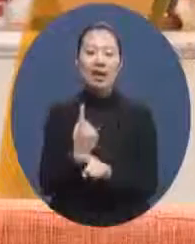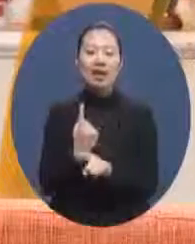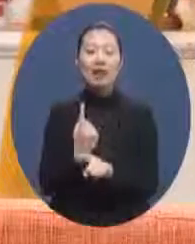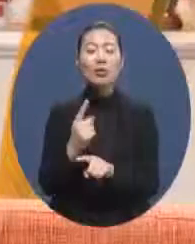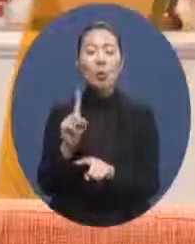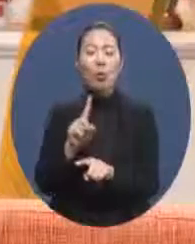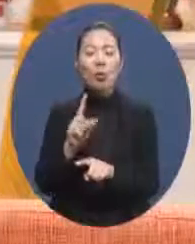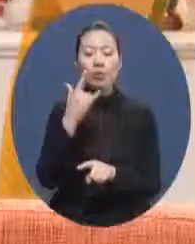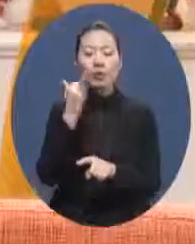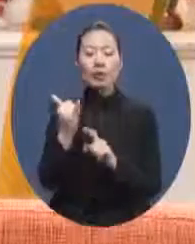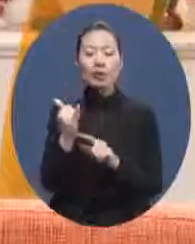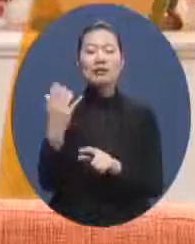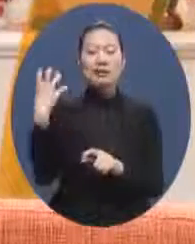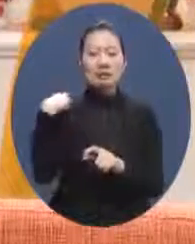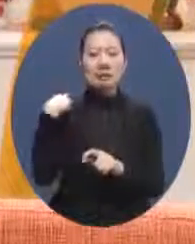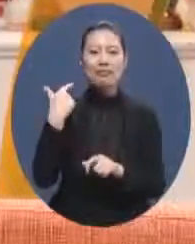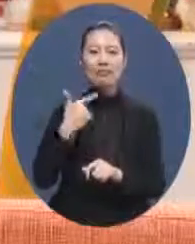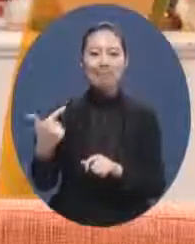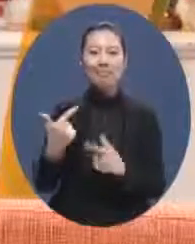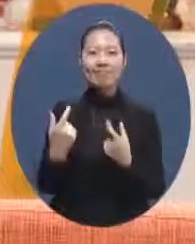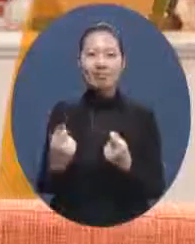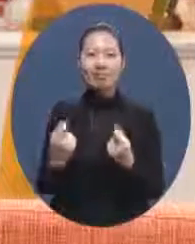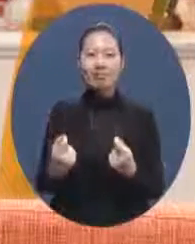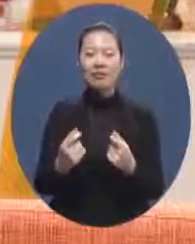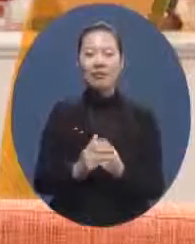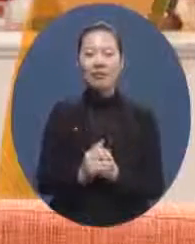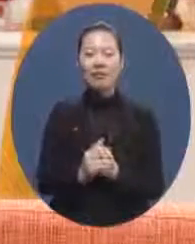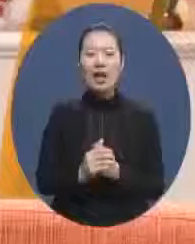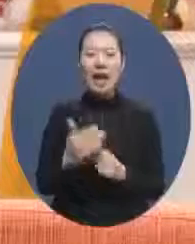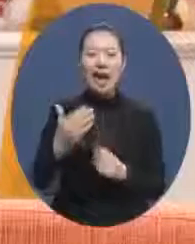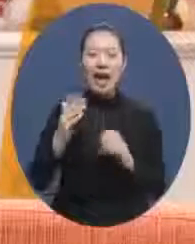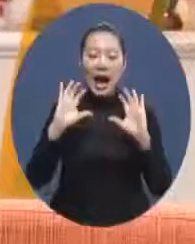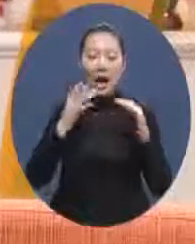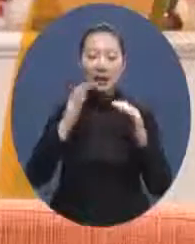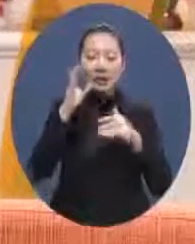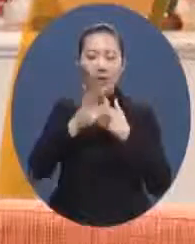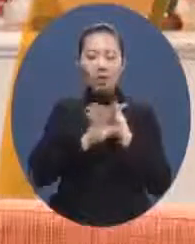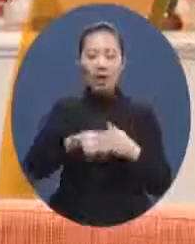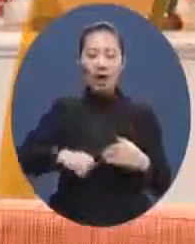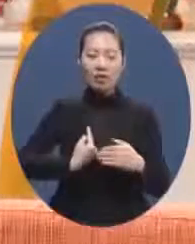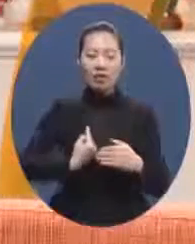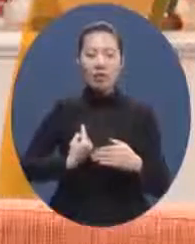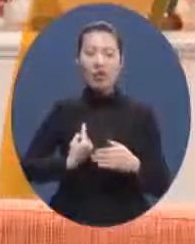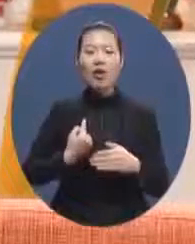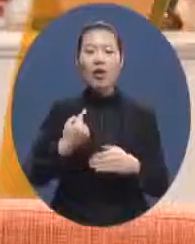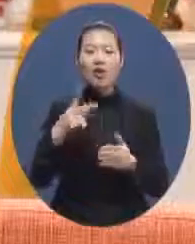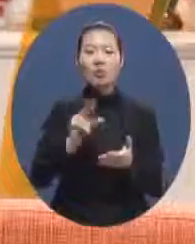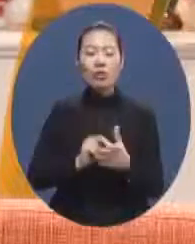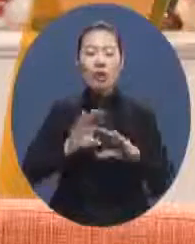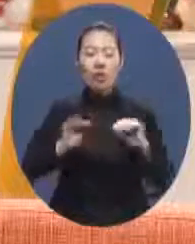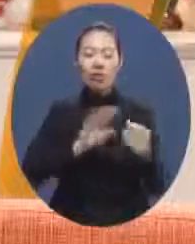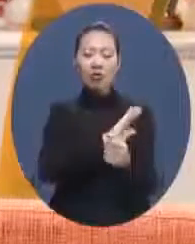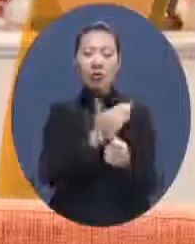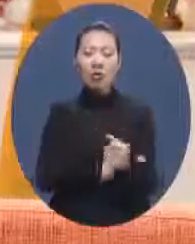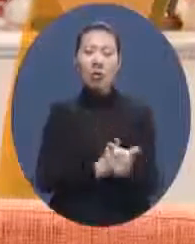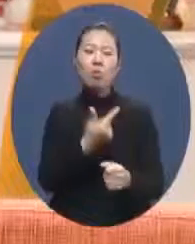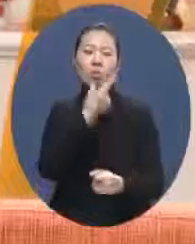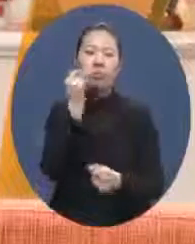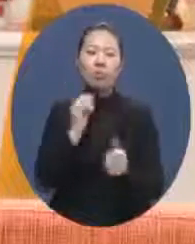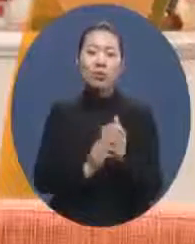더 많이 지는 거예요. 그래서 어린아이들 같은 경우에는 자기 스스로 문제를 해결할 수 있는 능력이 현저히 떨어지기 때문에